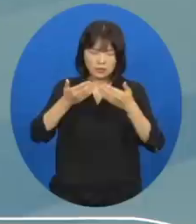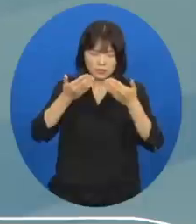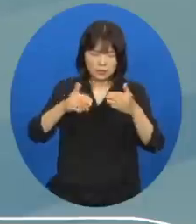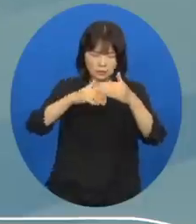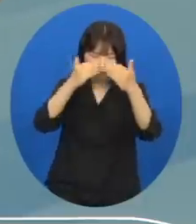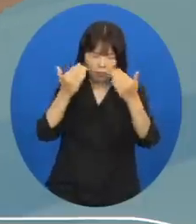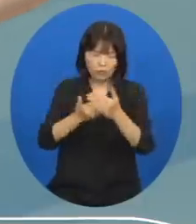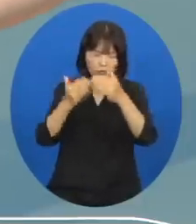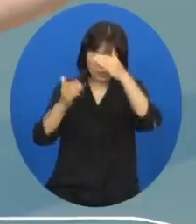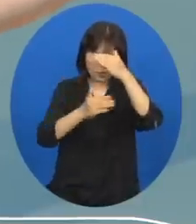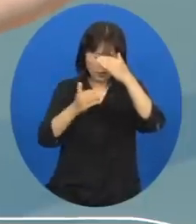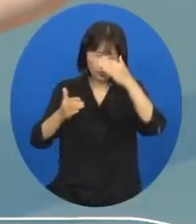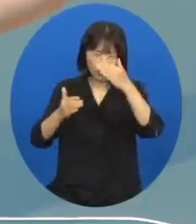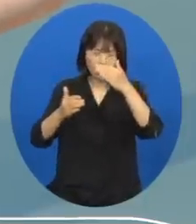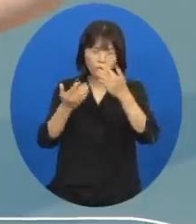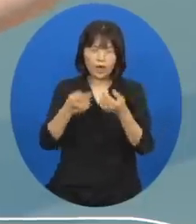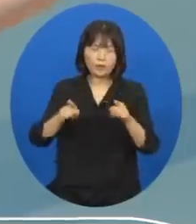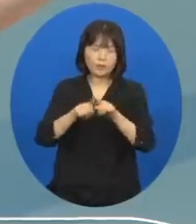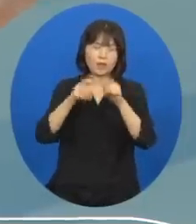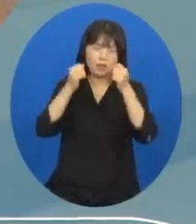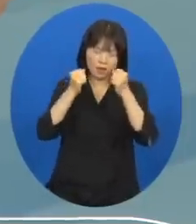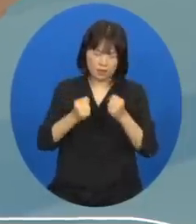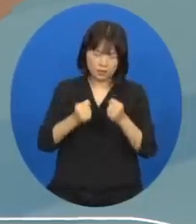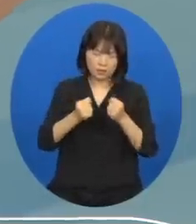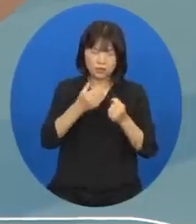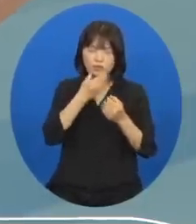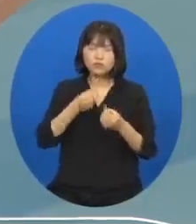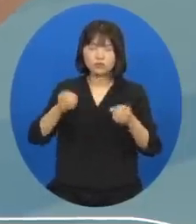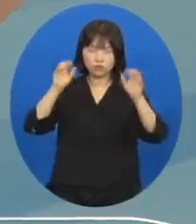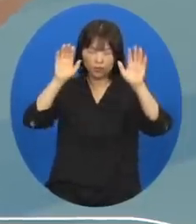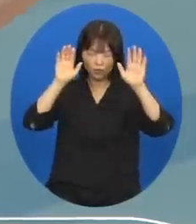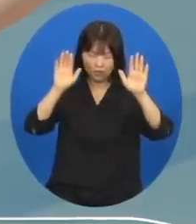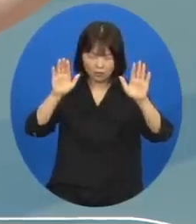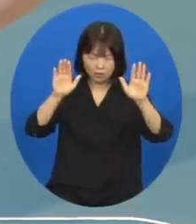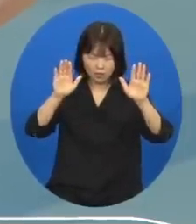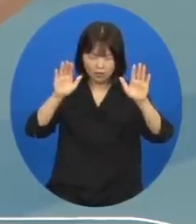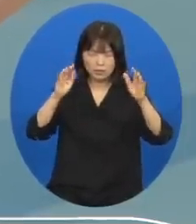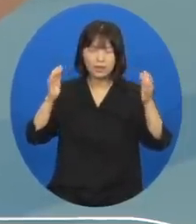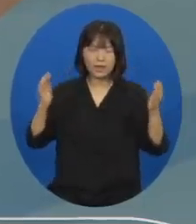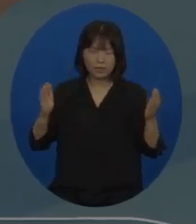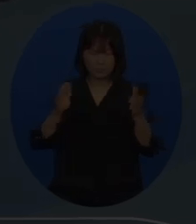모든 성도들과 함께 하시기를 축원하옵나이다. 아멘.